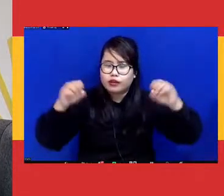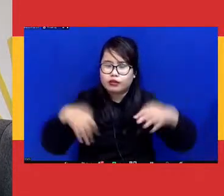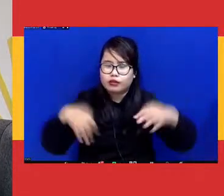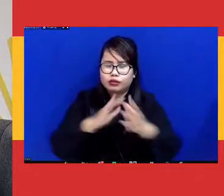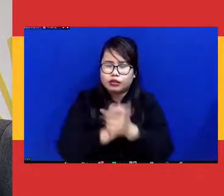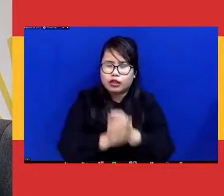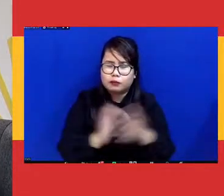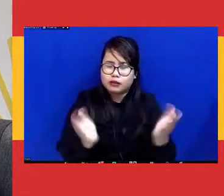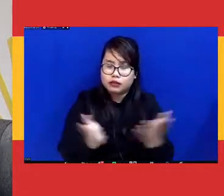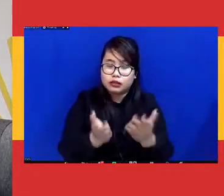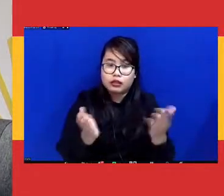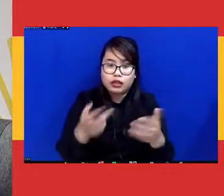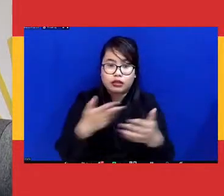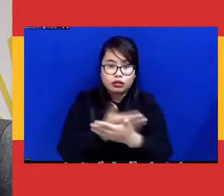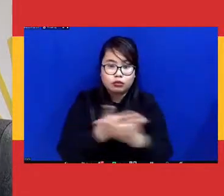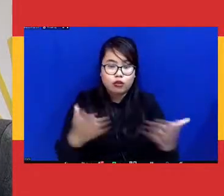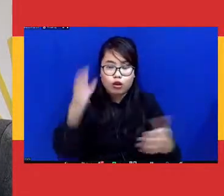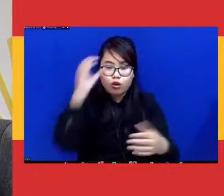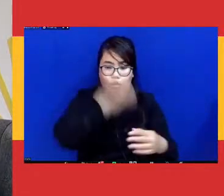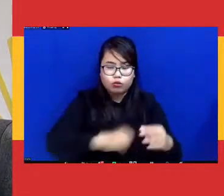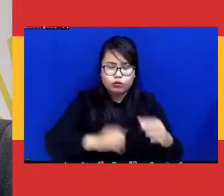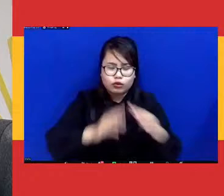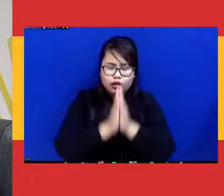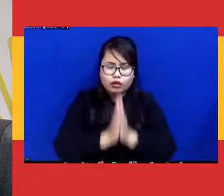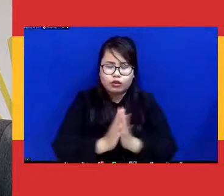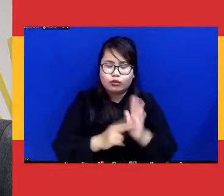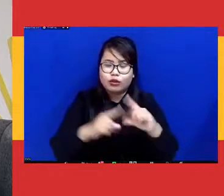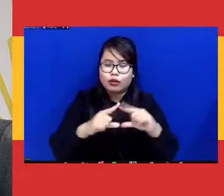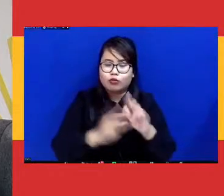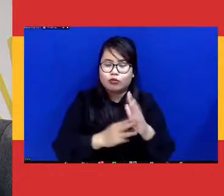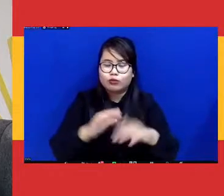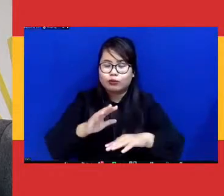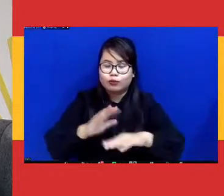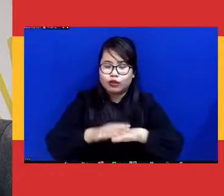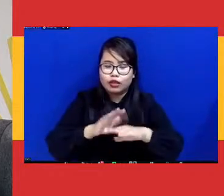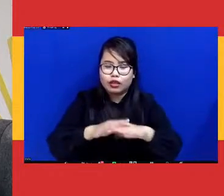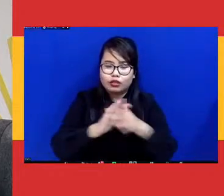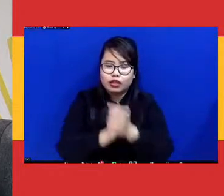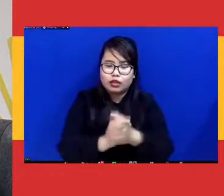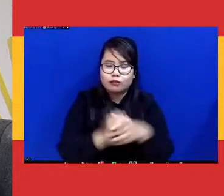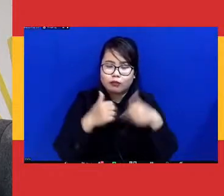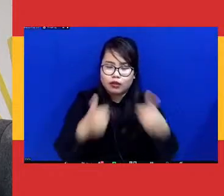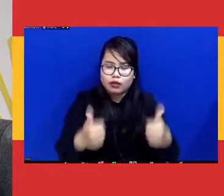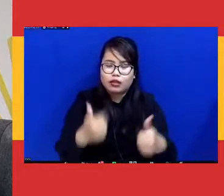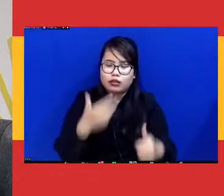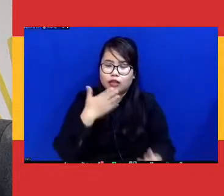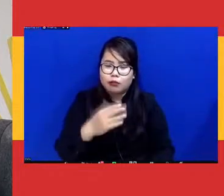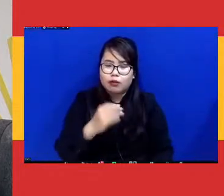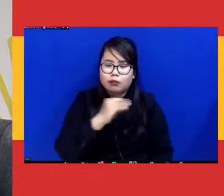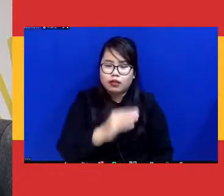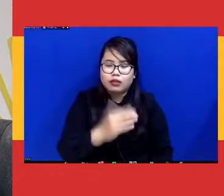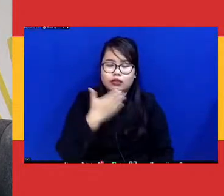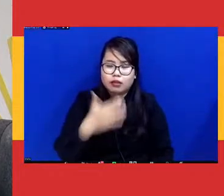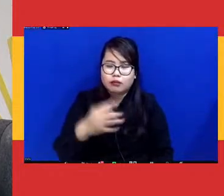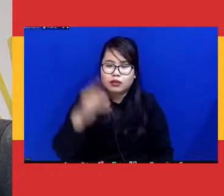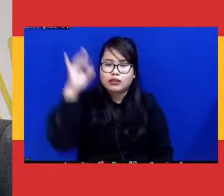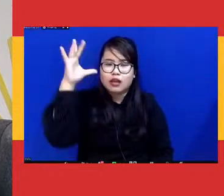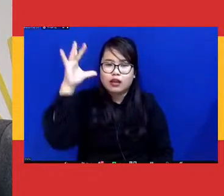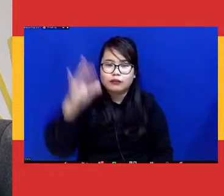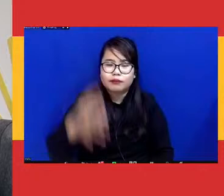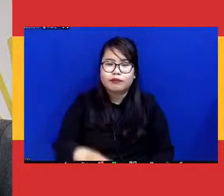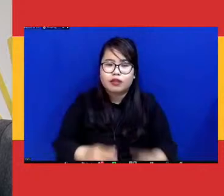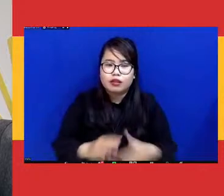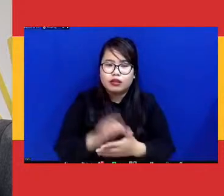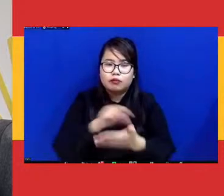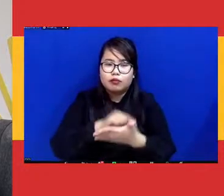untuk kita semua. Om Swastiastu, Namo Buddhaya, salam kebajikan. Good morning, good afternoon. My name